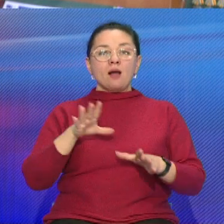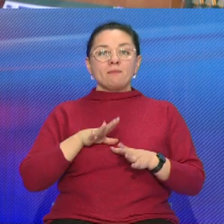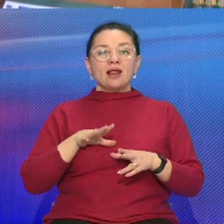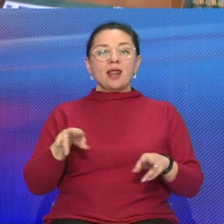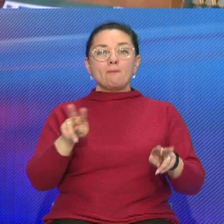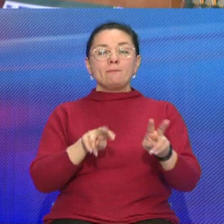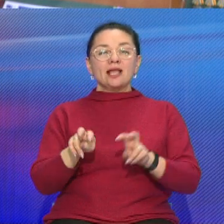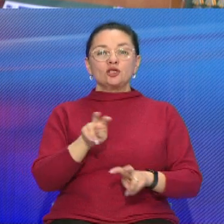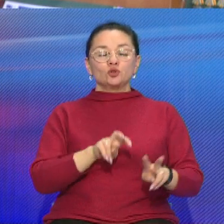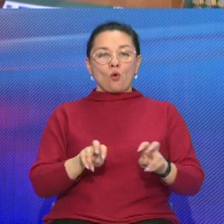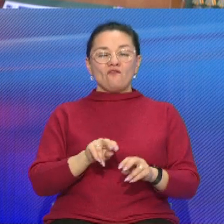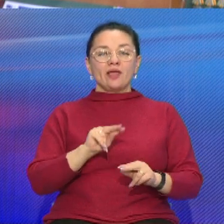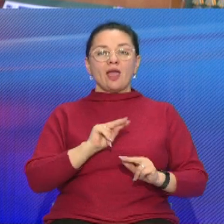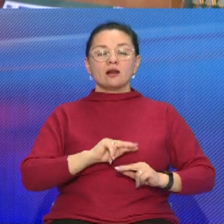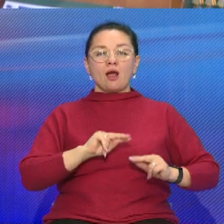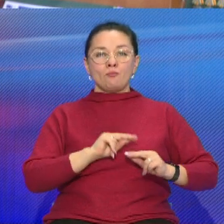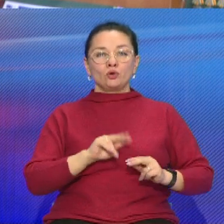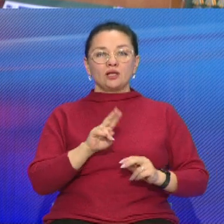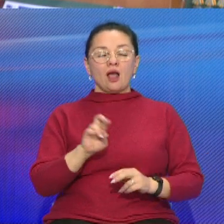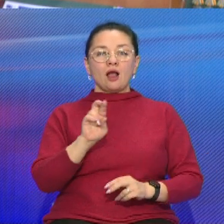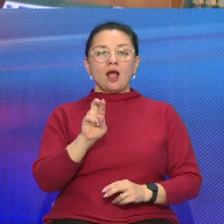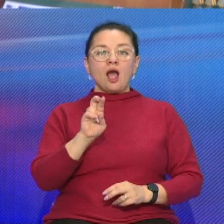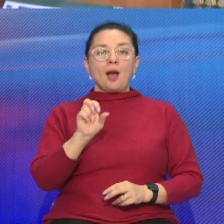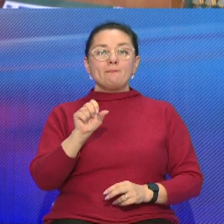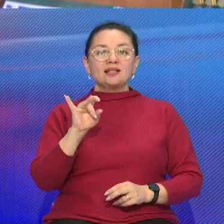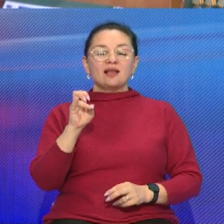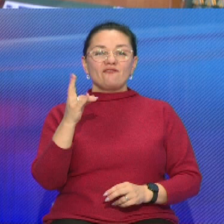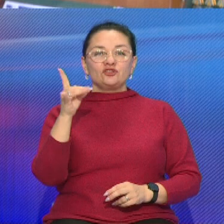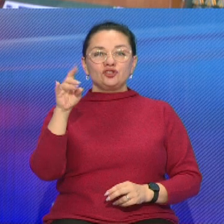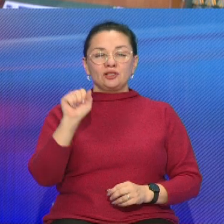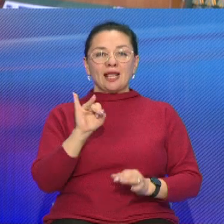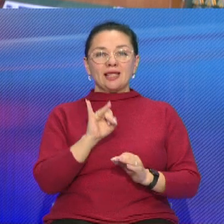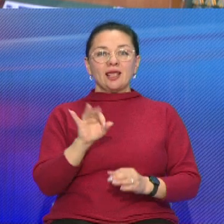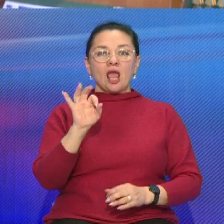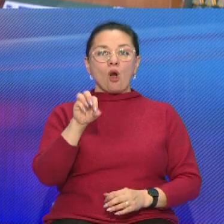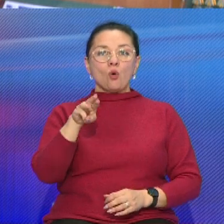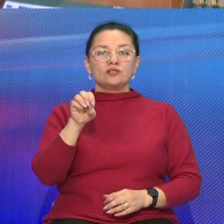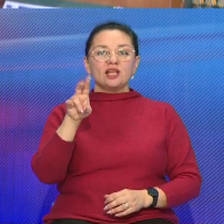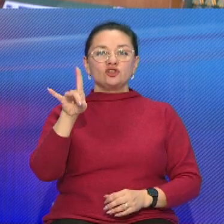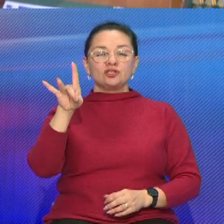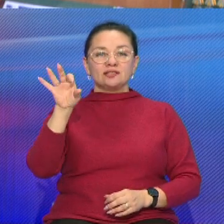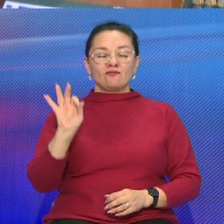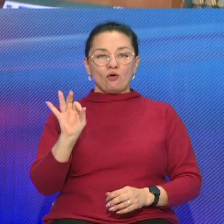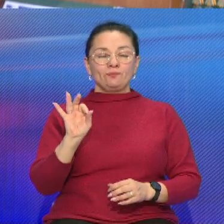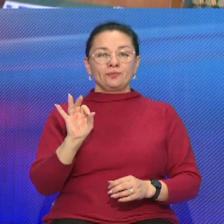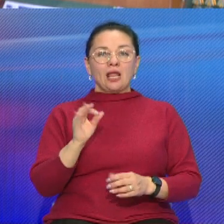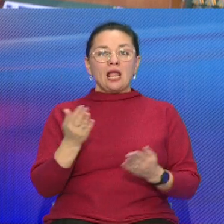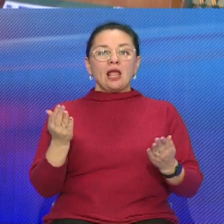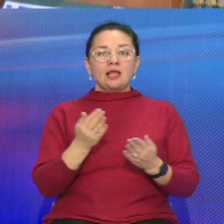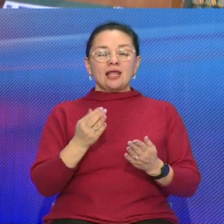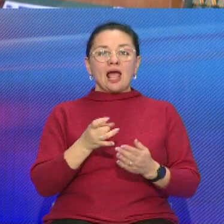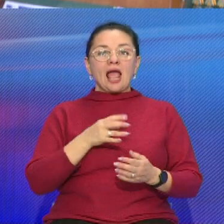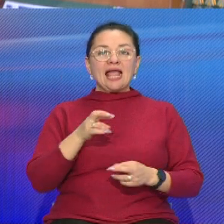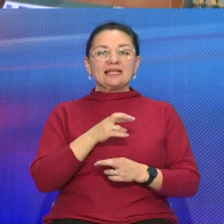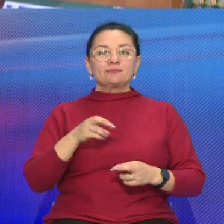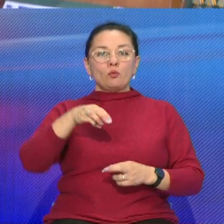еще поисковые группы, такие как Батьковщина, это город Минск, и Отечество, одноименно такое название получается, Республика